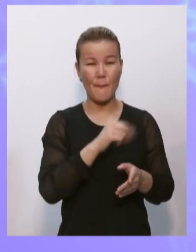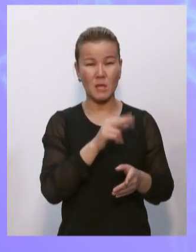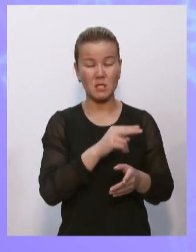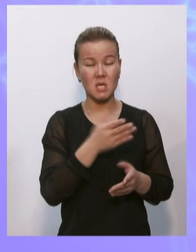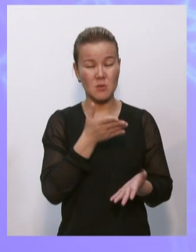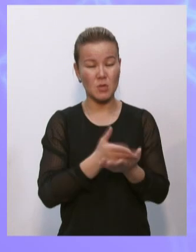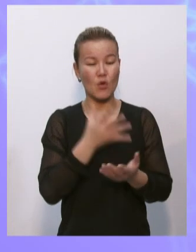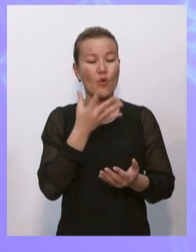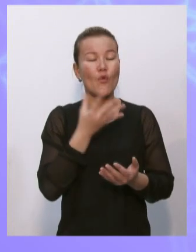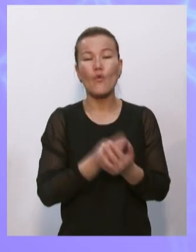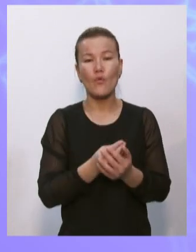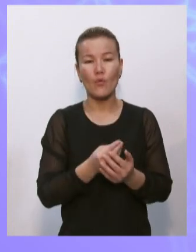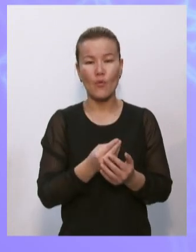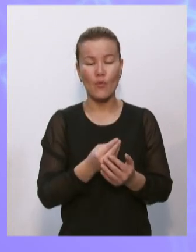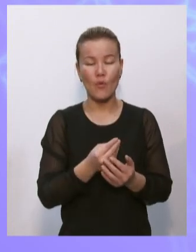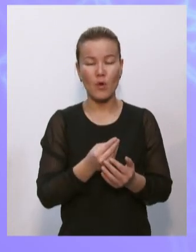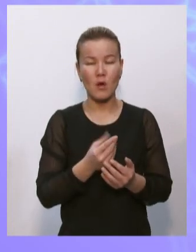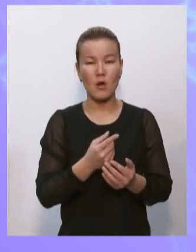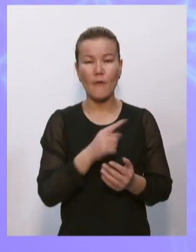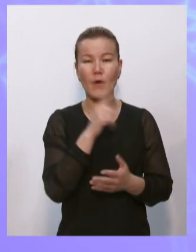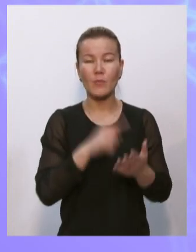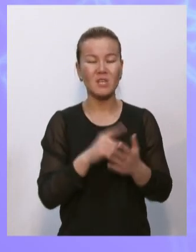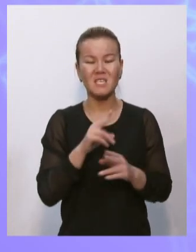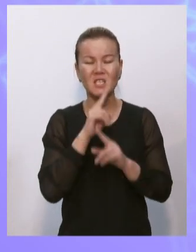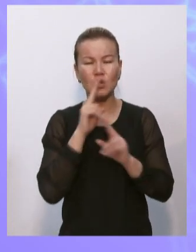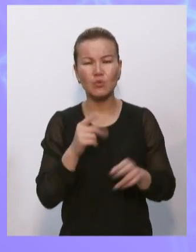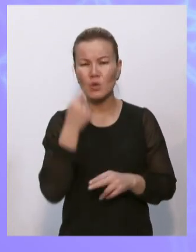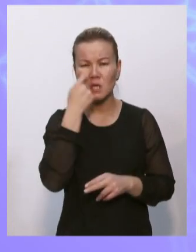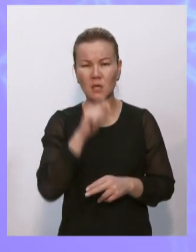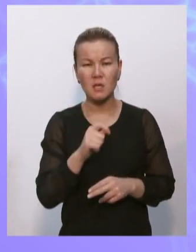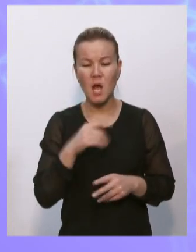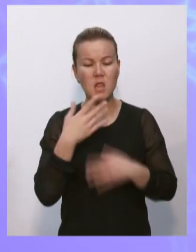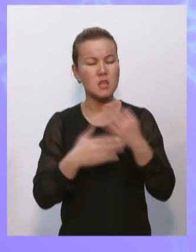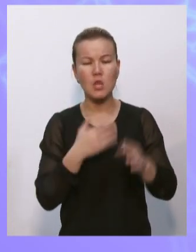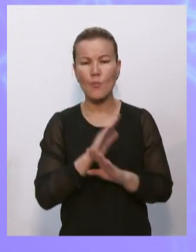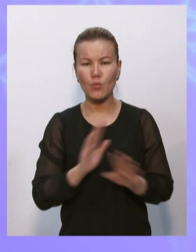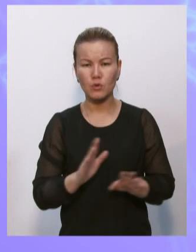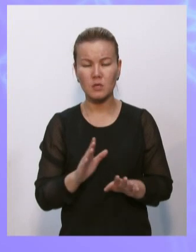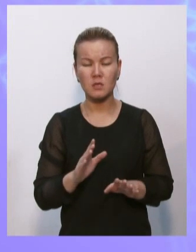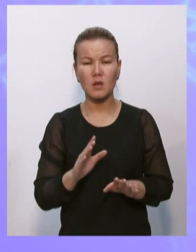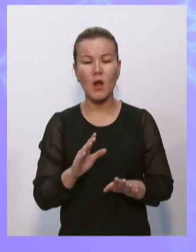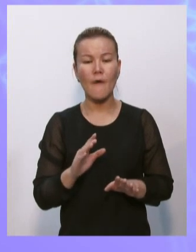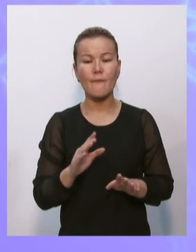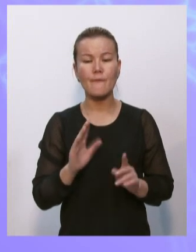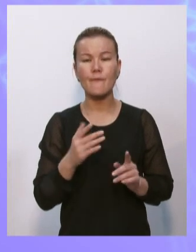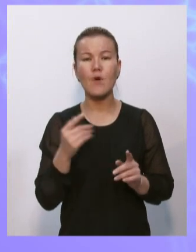два собственных вопроса, и никто никогда не путает их в